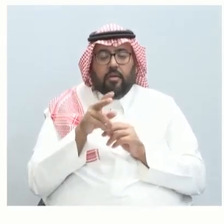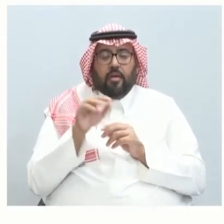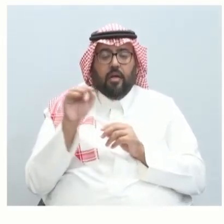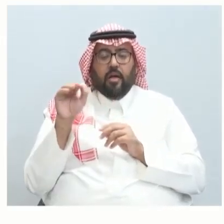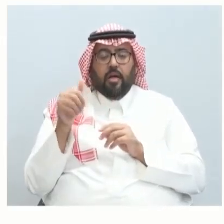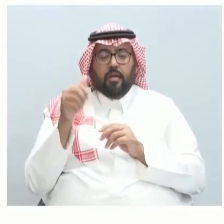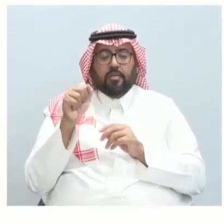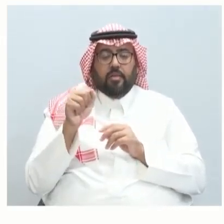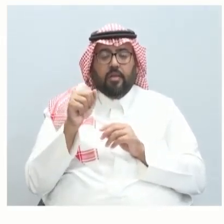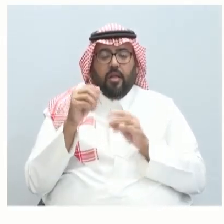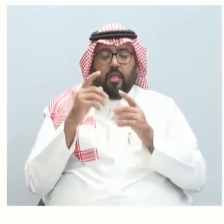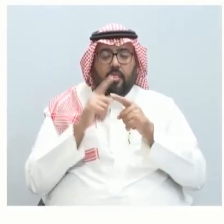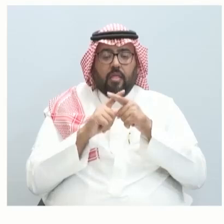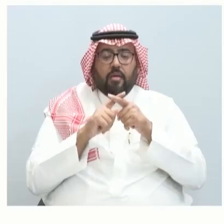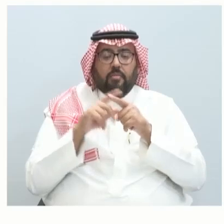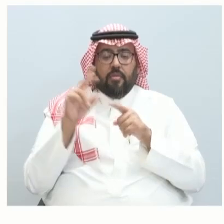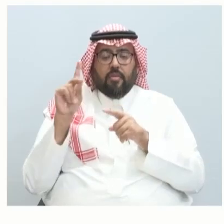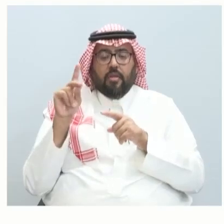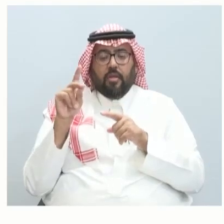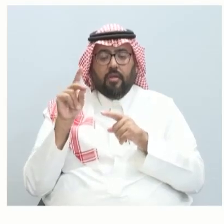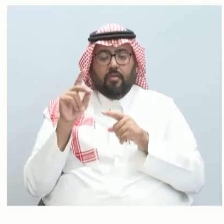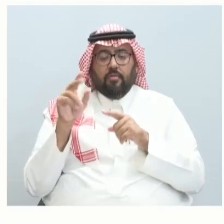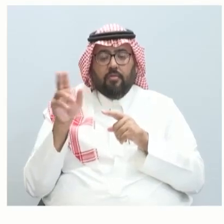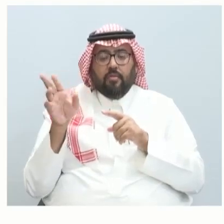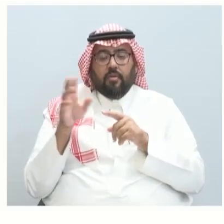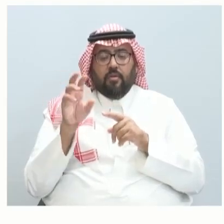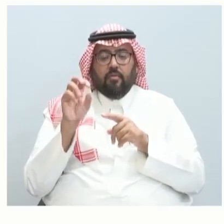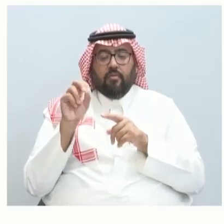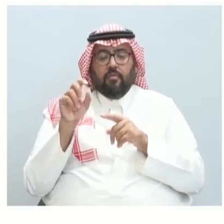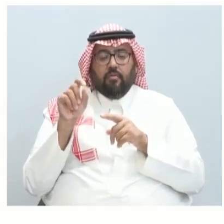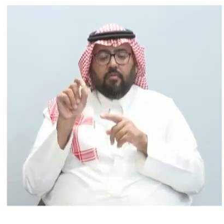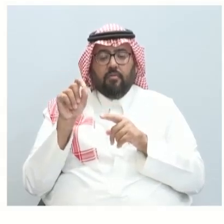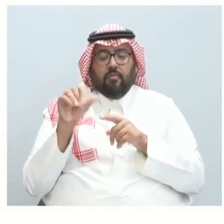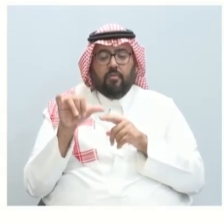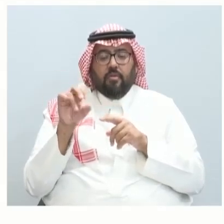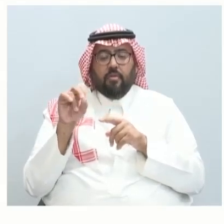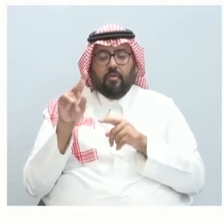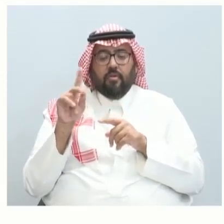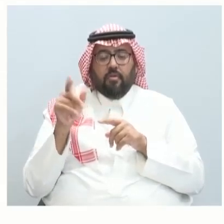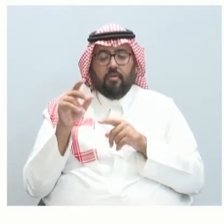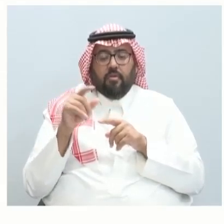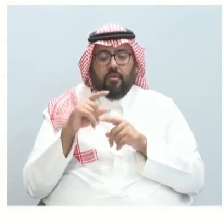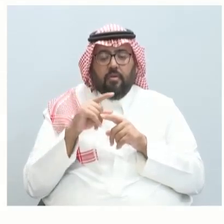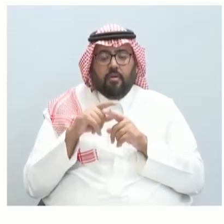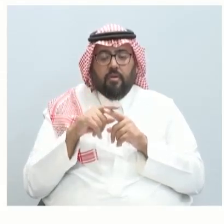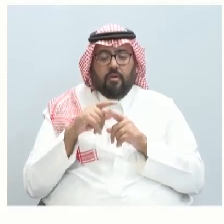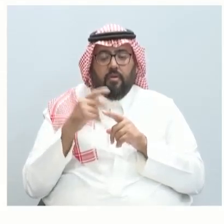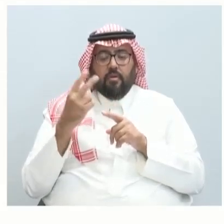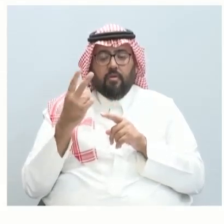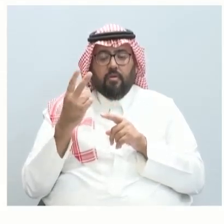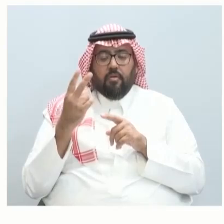حاصل ضرب طاء في قطرها والذي رمزنا له بقاف او ضرب اثنين